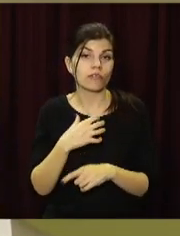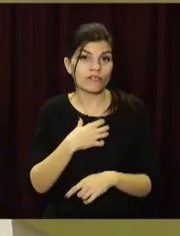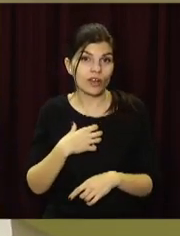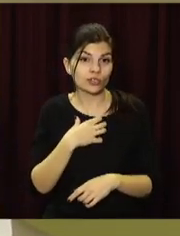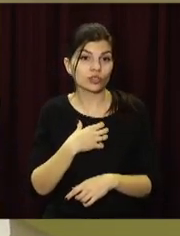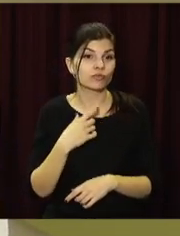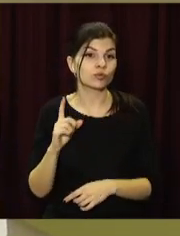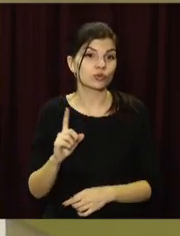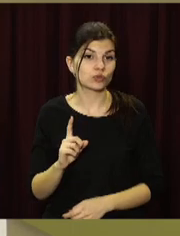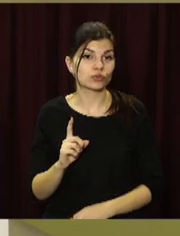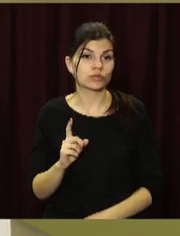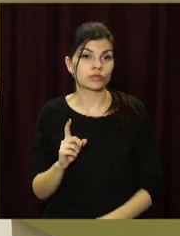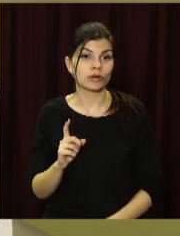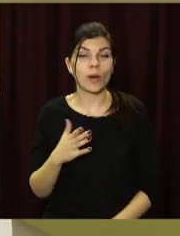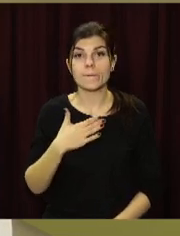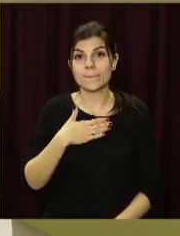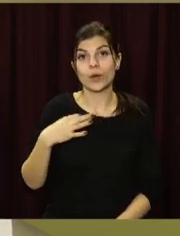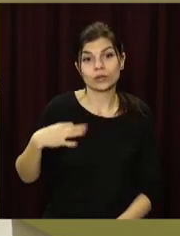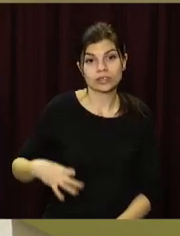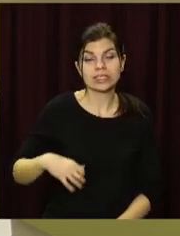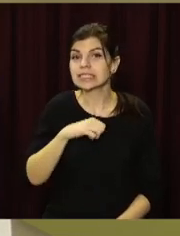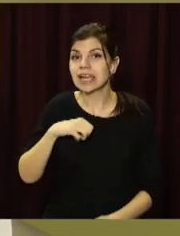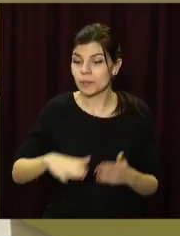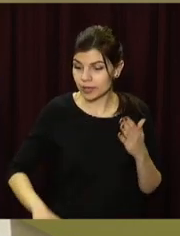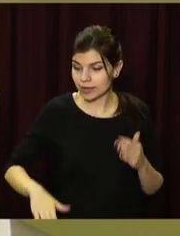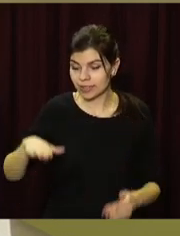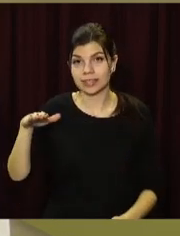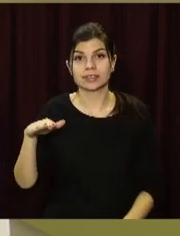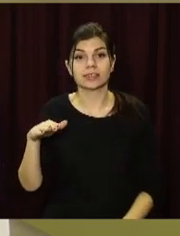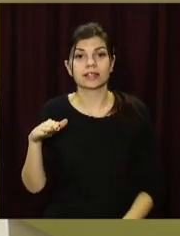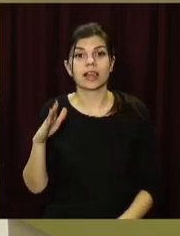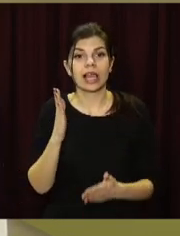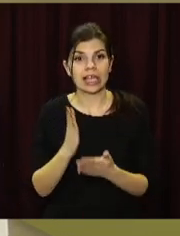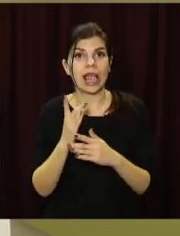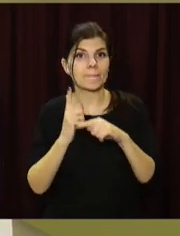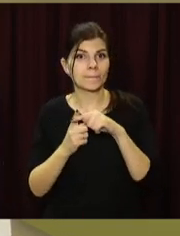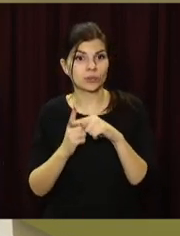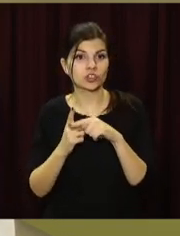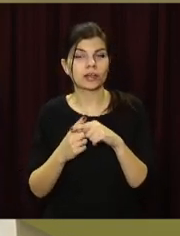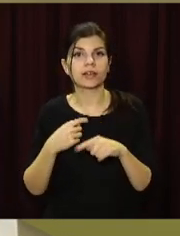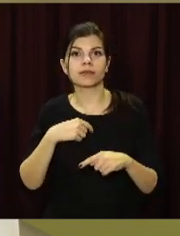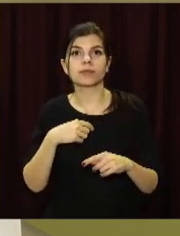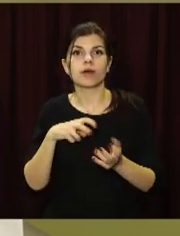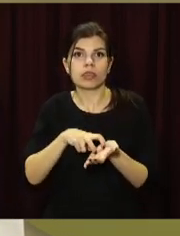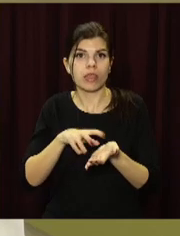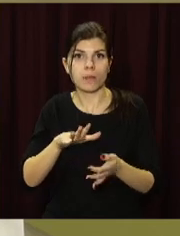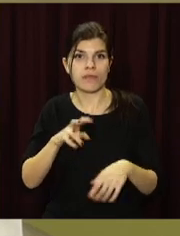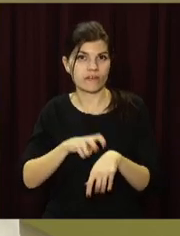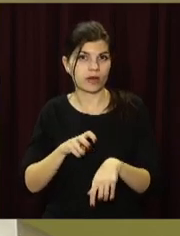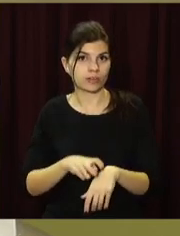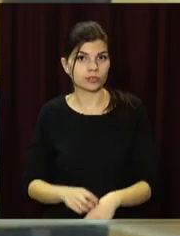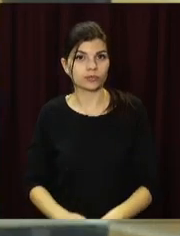що у мого сина з самого дитинства є позитивне враження у